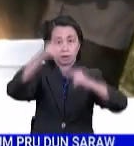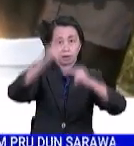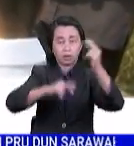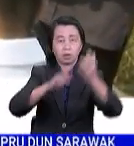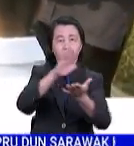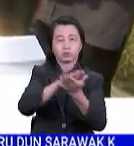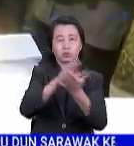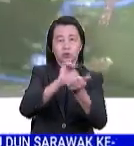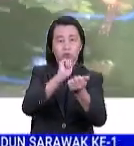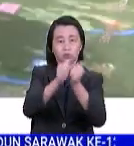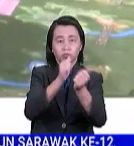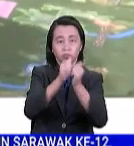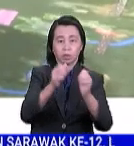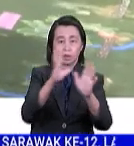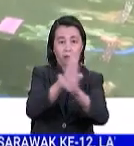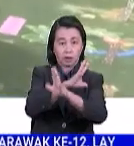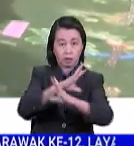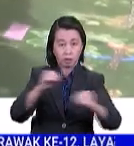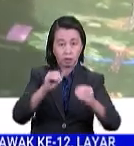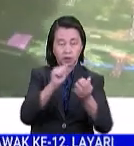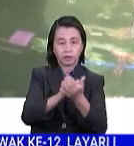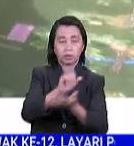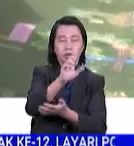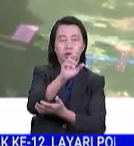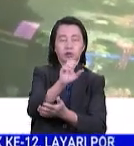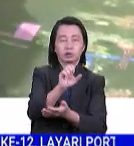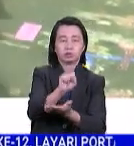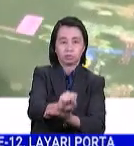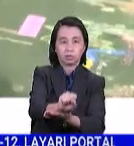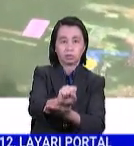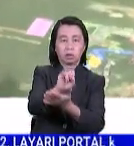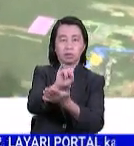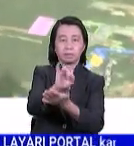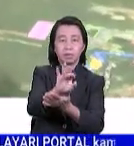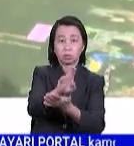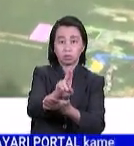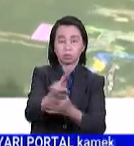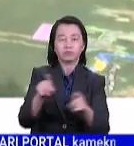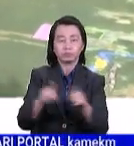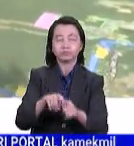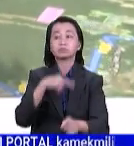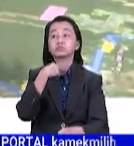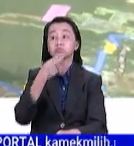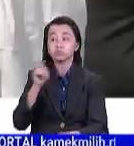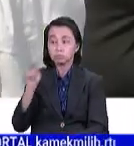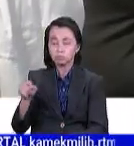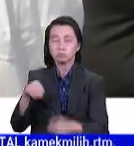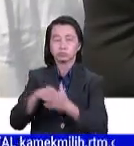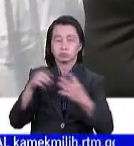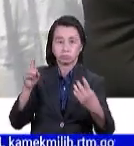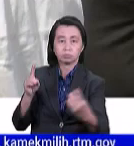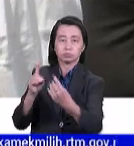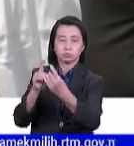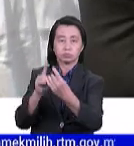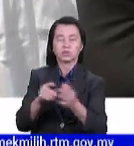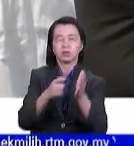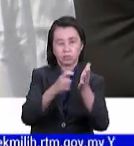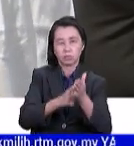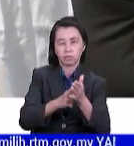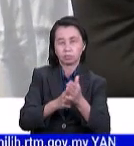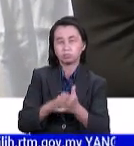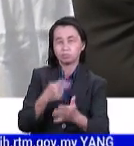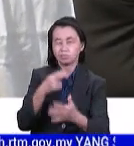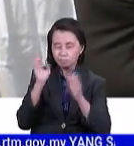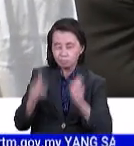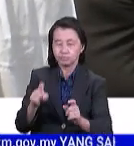Sekolah Sukan Sarawak yang bertempat di kawasan Kemuyang Sibu. Turut disuarakan Dr. Anwar dalam pertemuan itu ialah keperluan